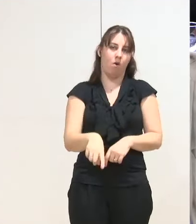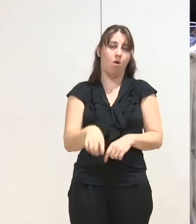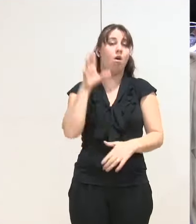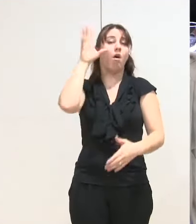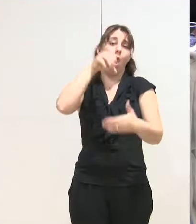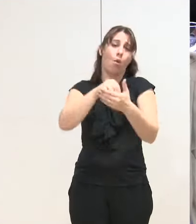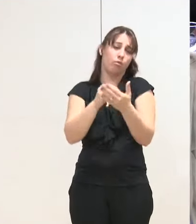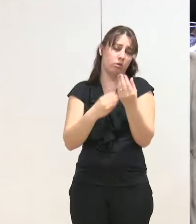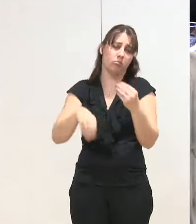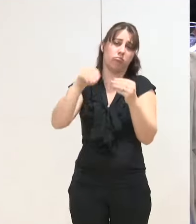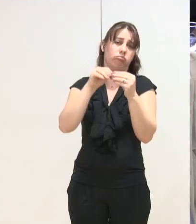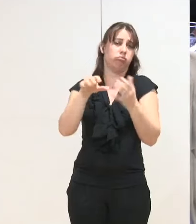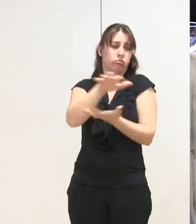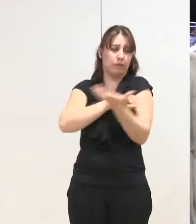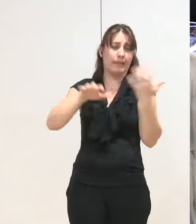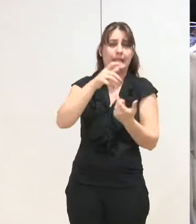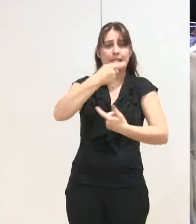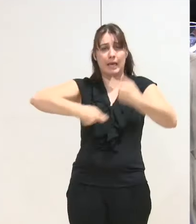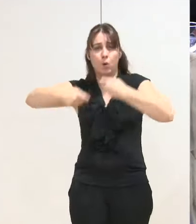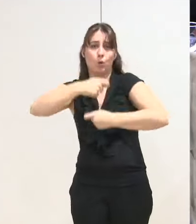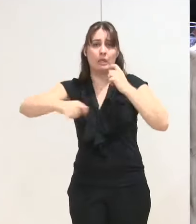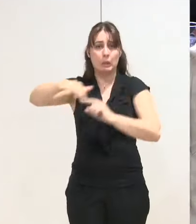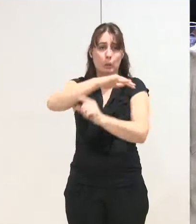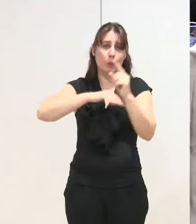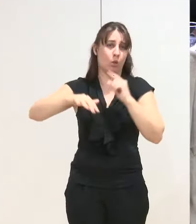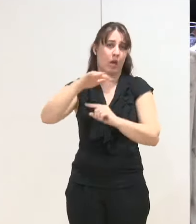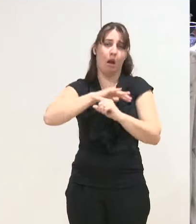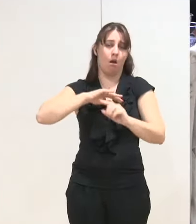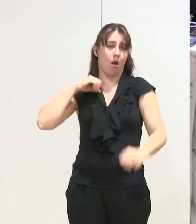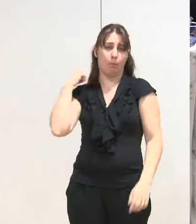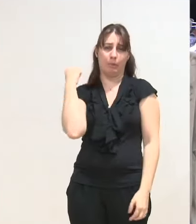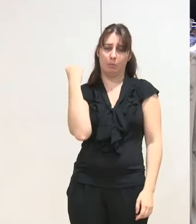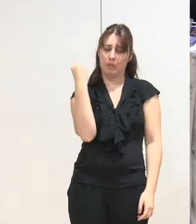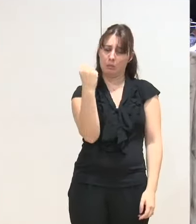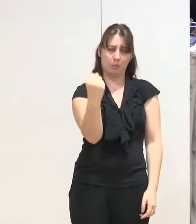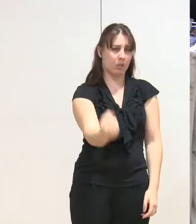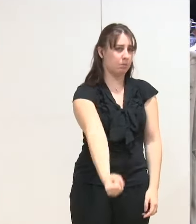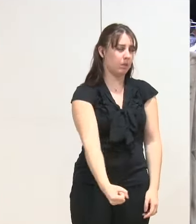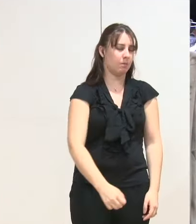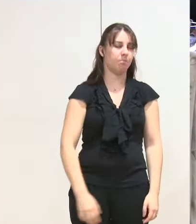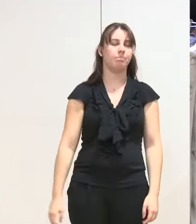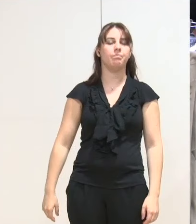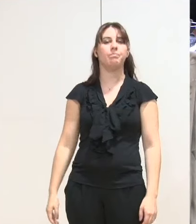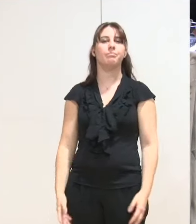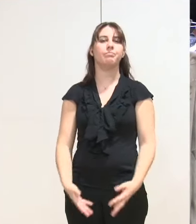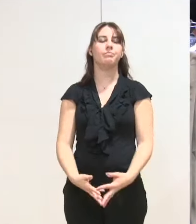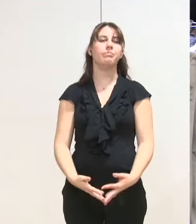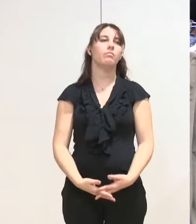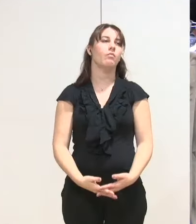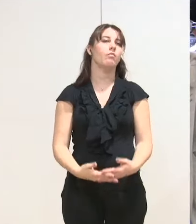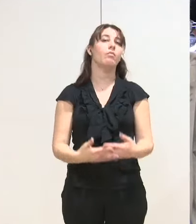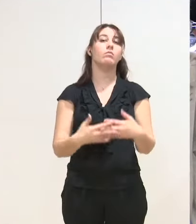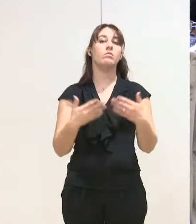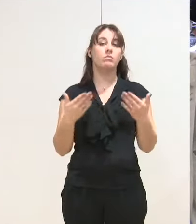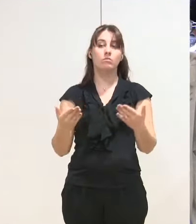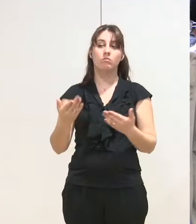crise économique et social qui ne fait que s'aggraver la capacité